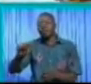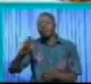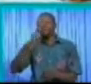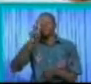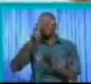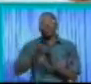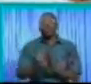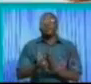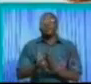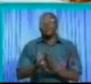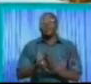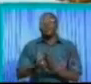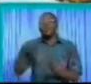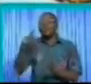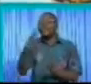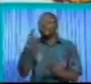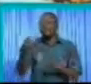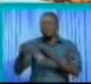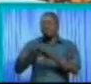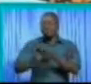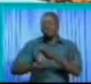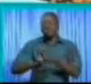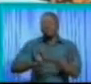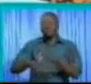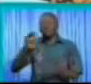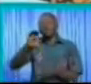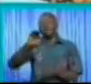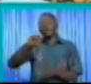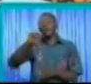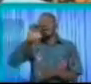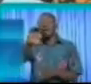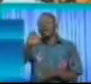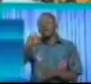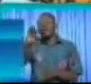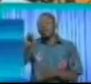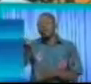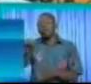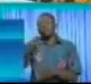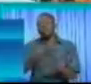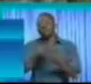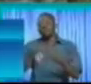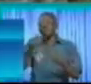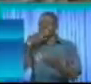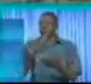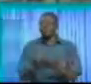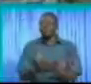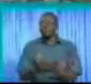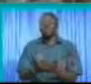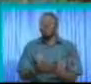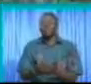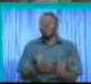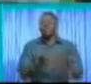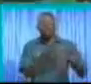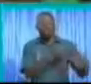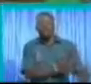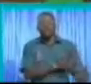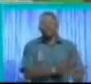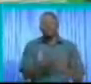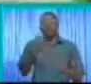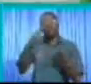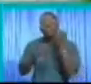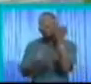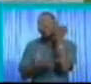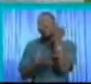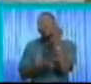qui fait à base de cacao. Vraiment c'était très succulent. J'ai adoré. Du côté du pavillon des régions et